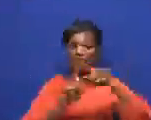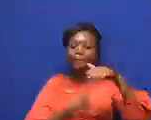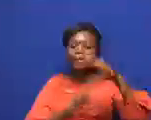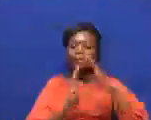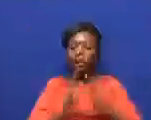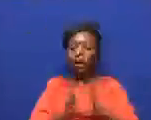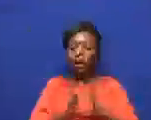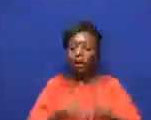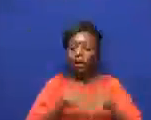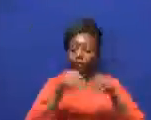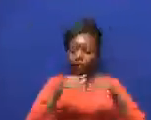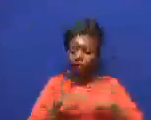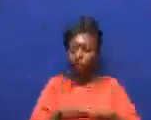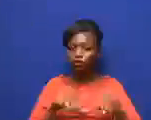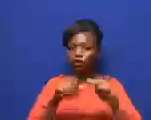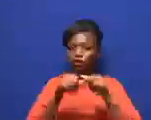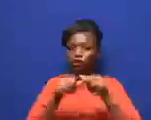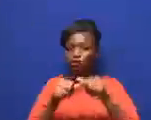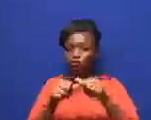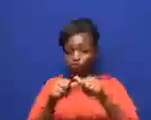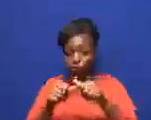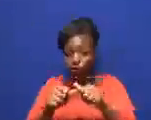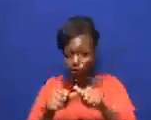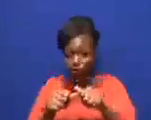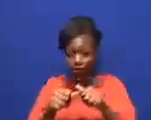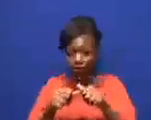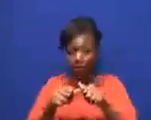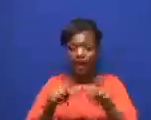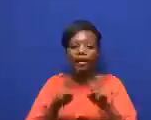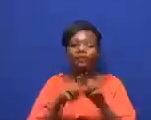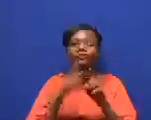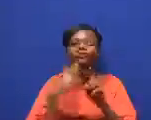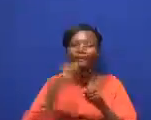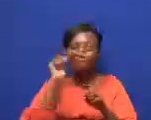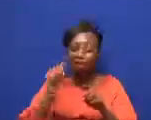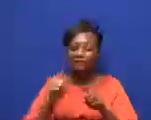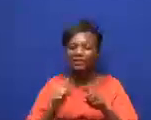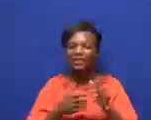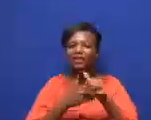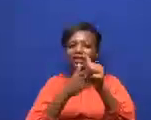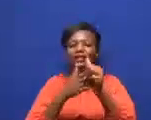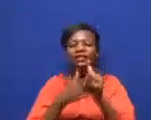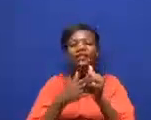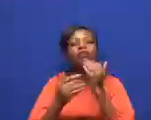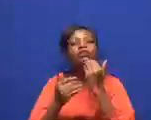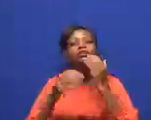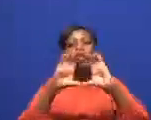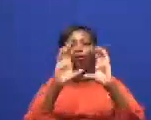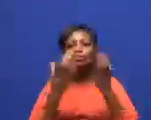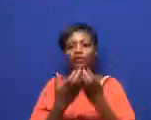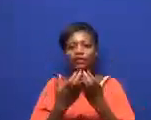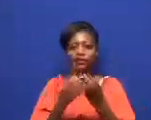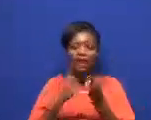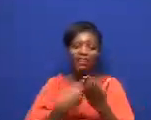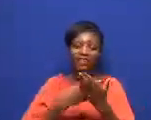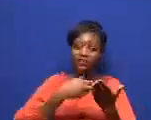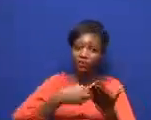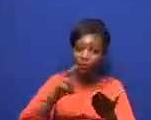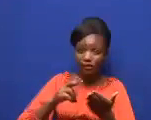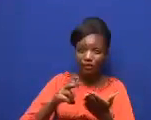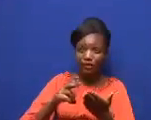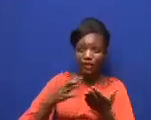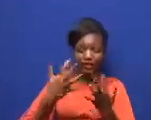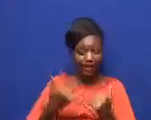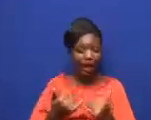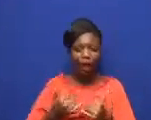Wamalwa wakiendelea kupigia upato kuwasemaji wa jamii ya Waluya. Kwa muda wa wiki mbili sasa, siasa za jamii ya